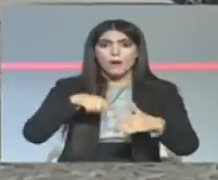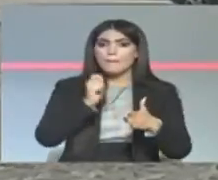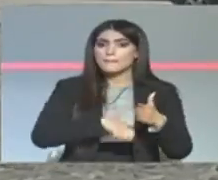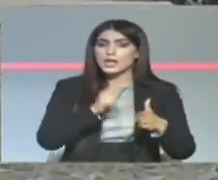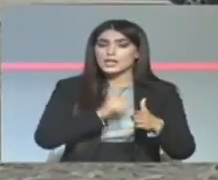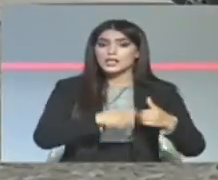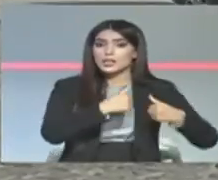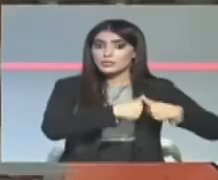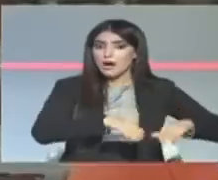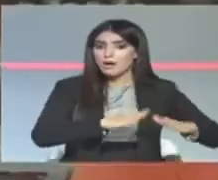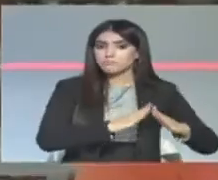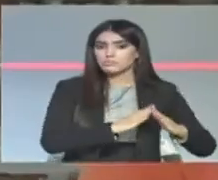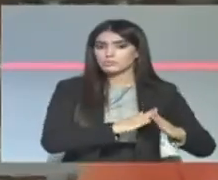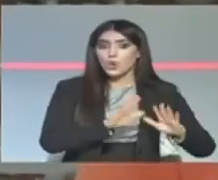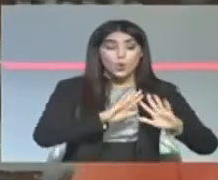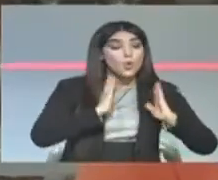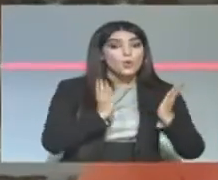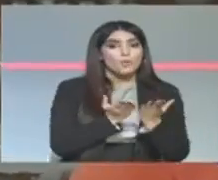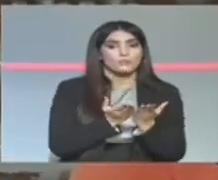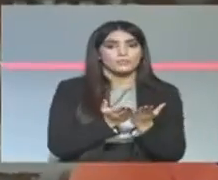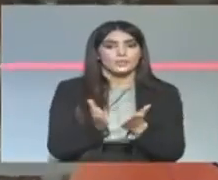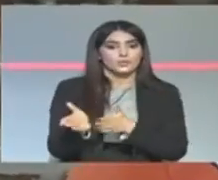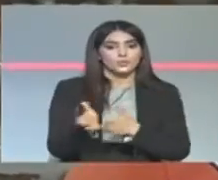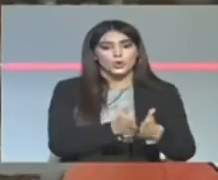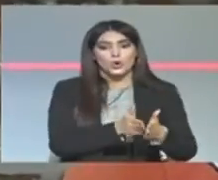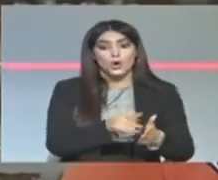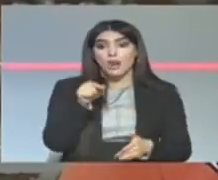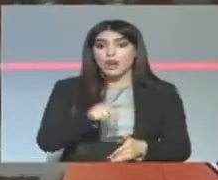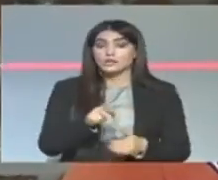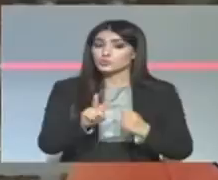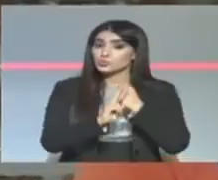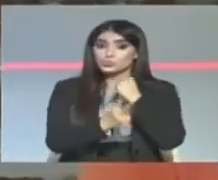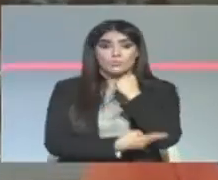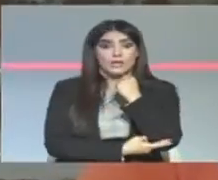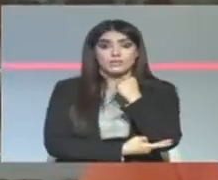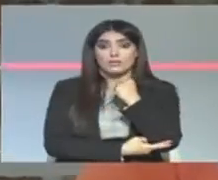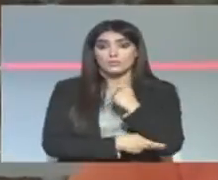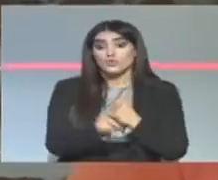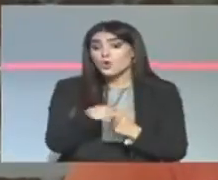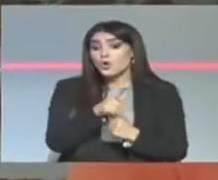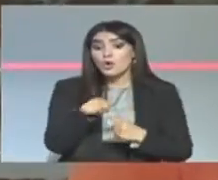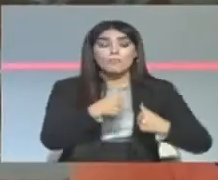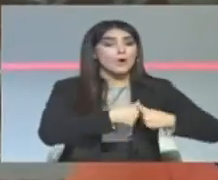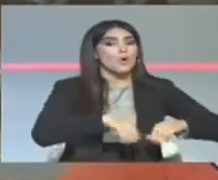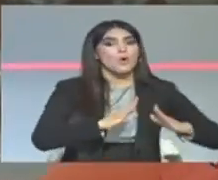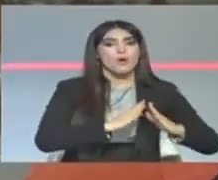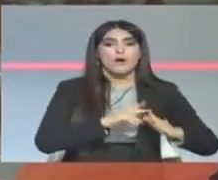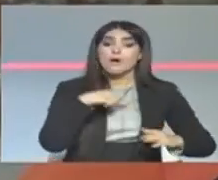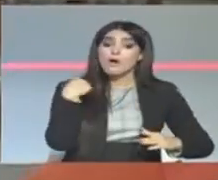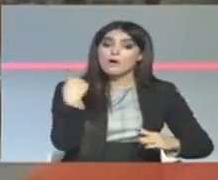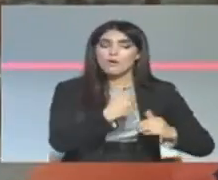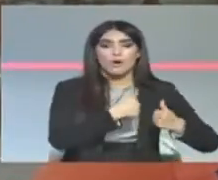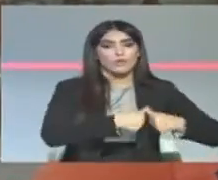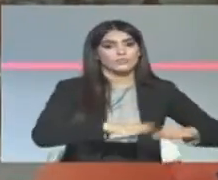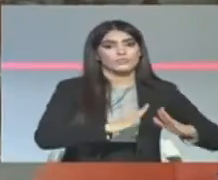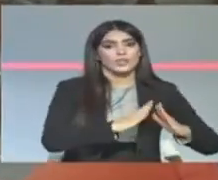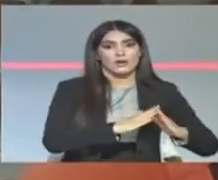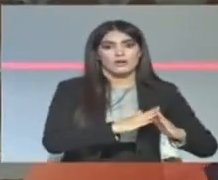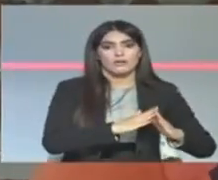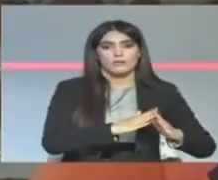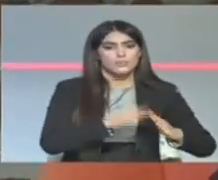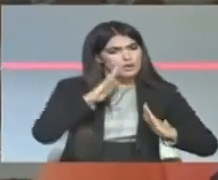حجر صحي الشامل لازم نعمل على الاقل الجمعه ولا جمعتين حجر في الديار الامانه